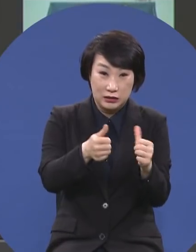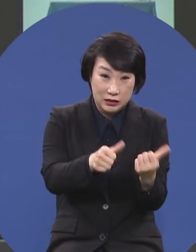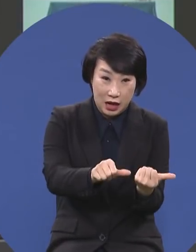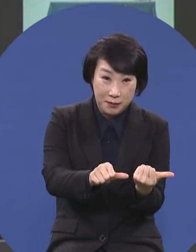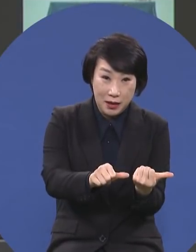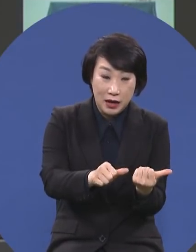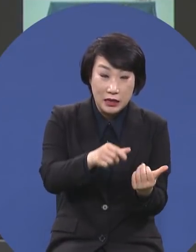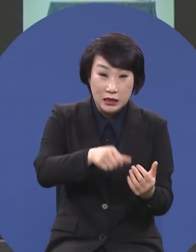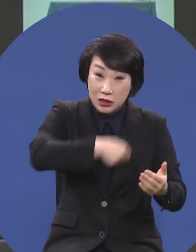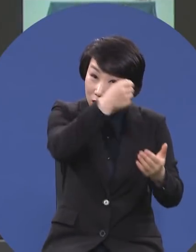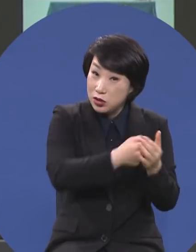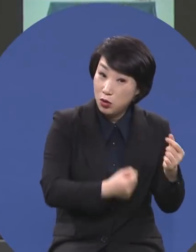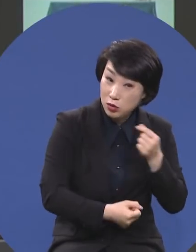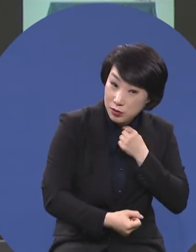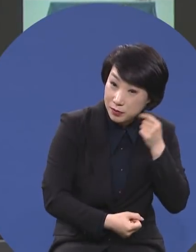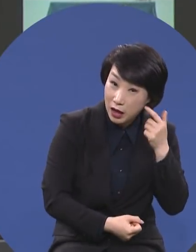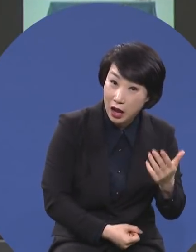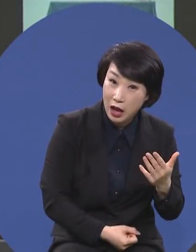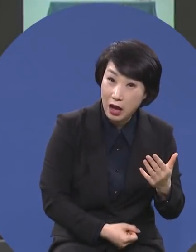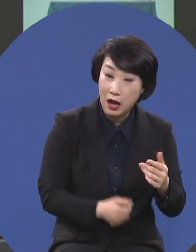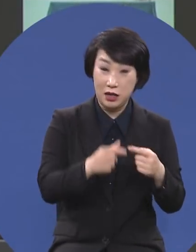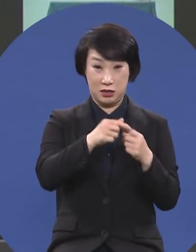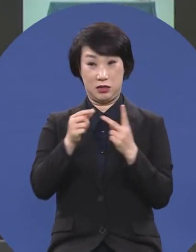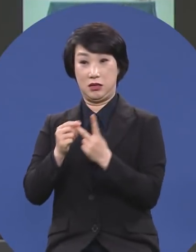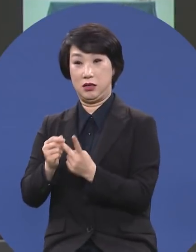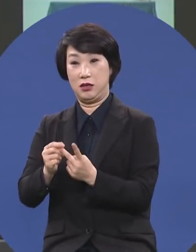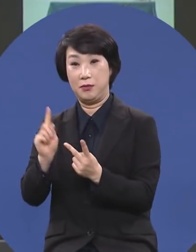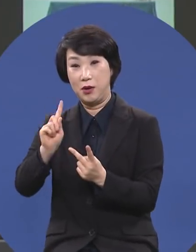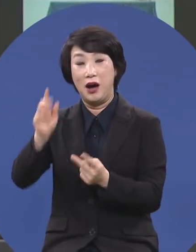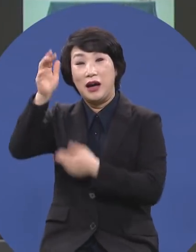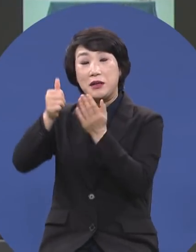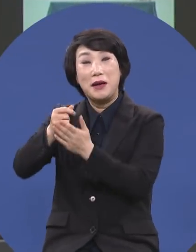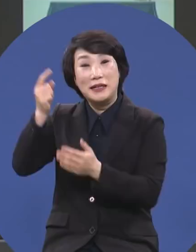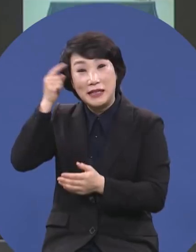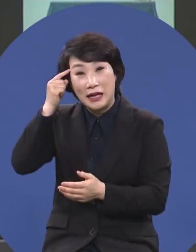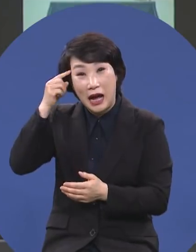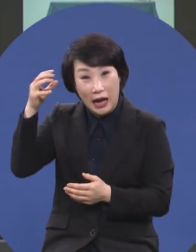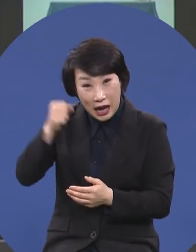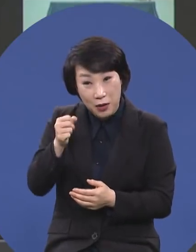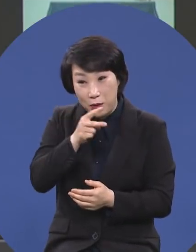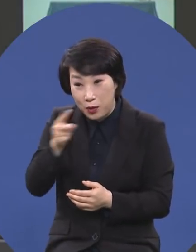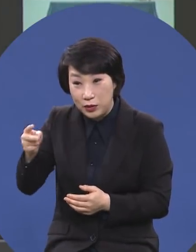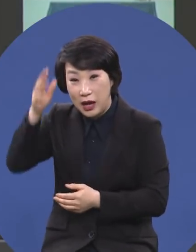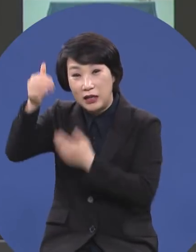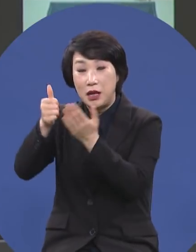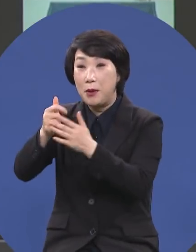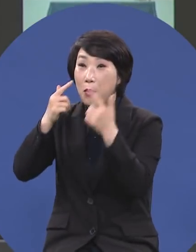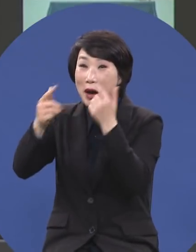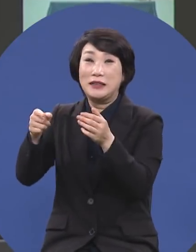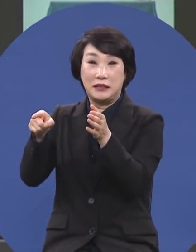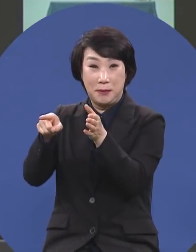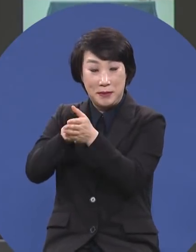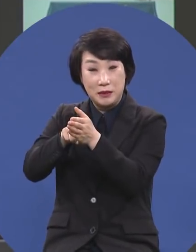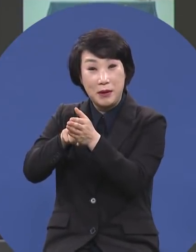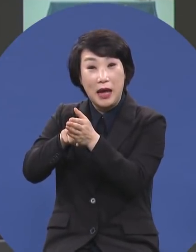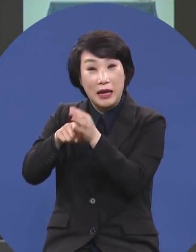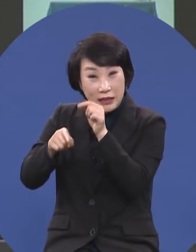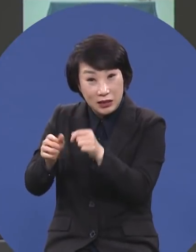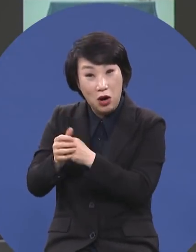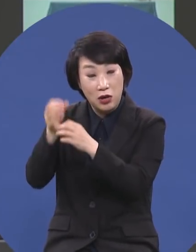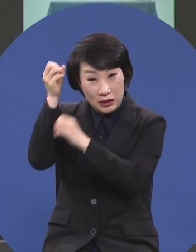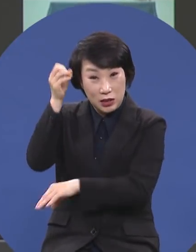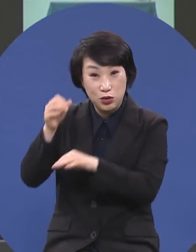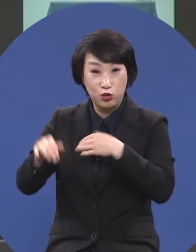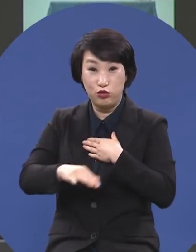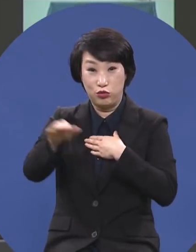사망을 선택할 것인가, 아니면 하나님의 생각 곧 하나님의 확신에 기초한